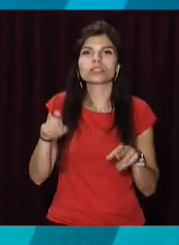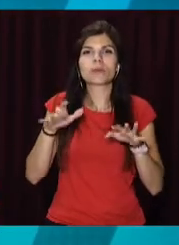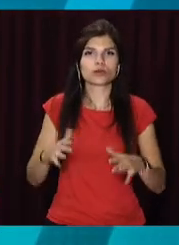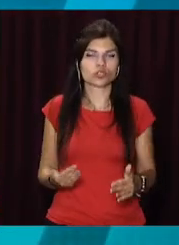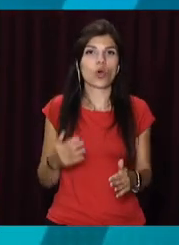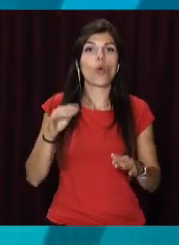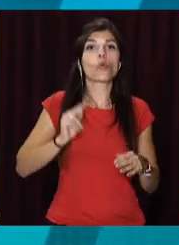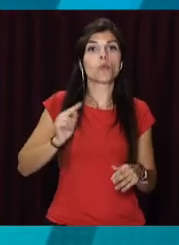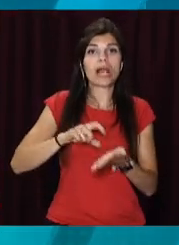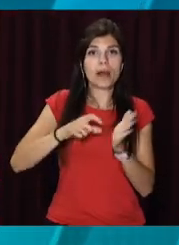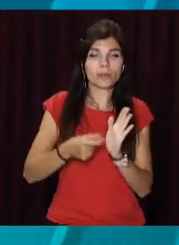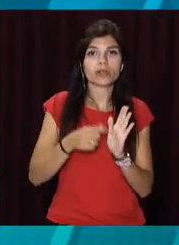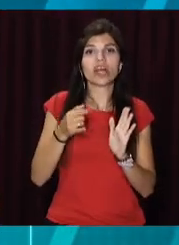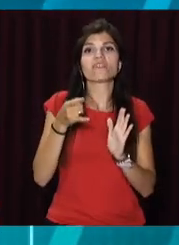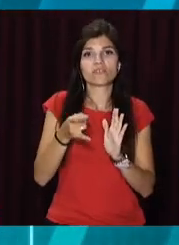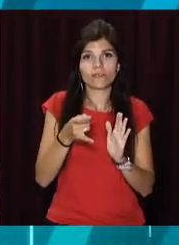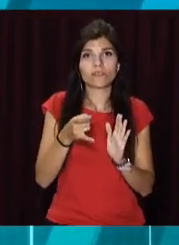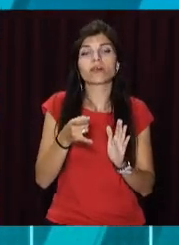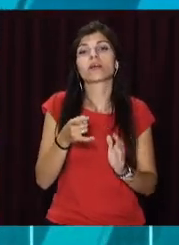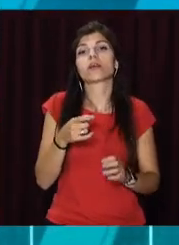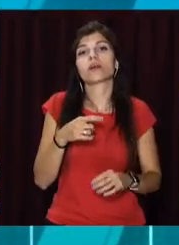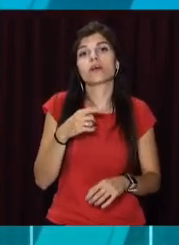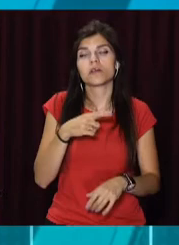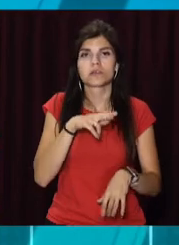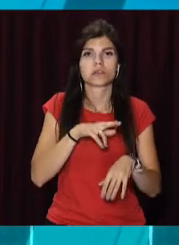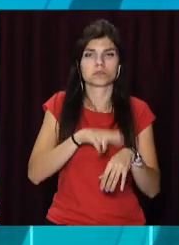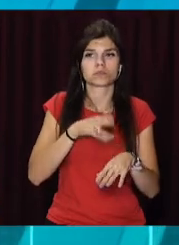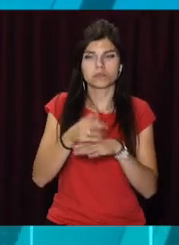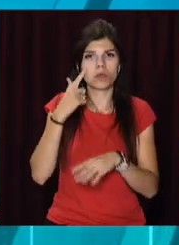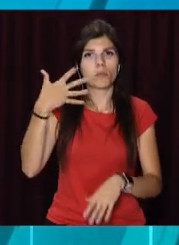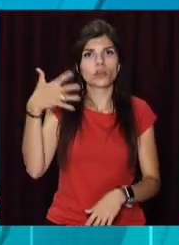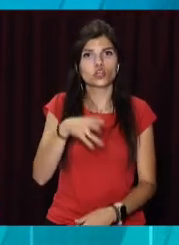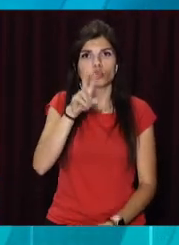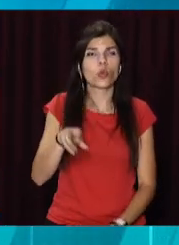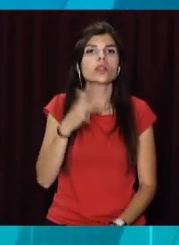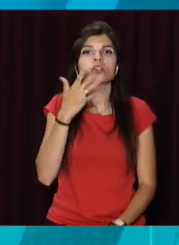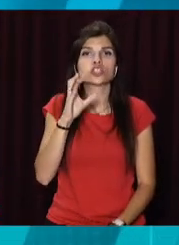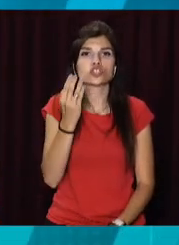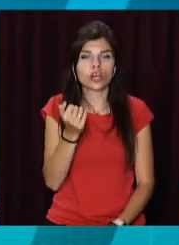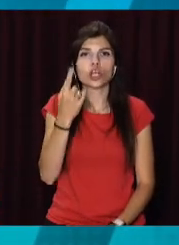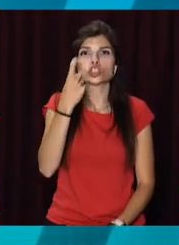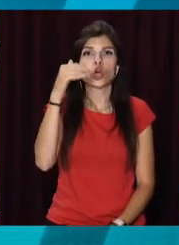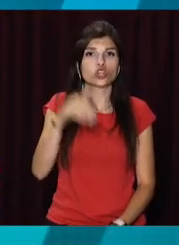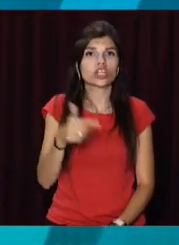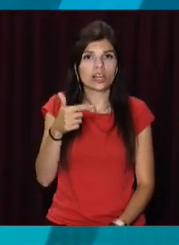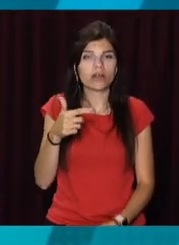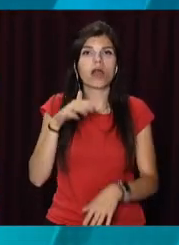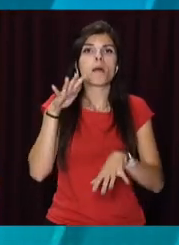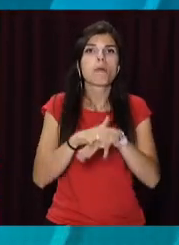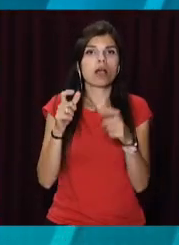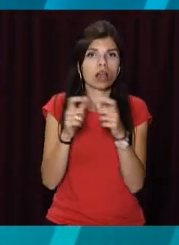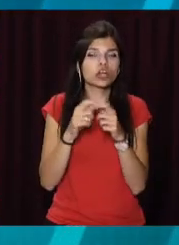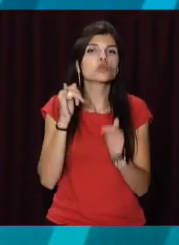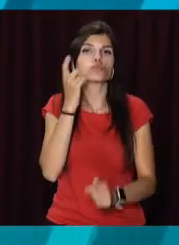у робочому кабінеті та автомобілях фігуранта справи правоохоронці вилучили 5 тисяч доларів США та 100 тисяч гривень, банківські картки